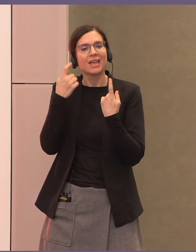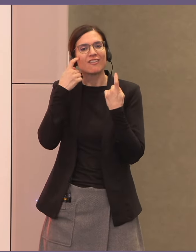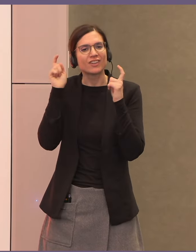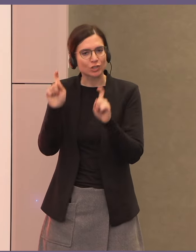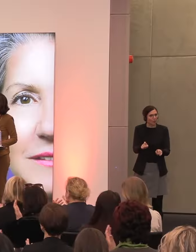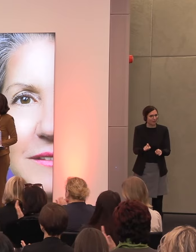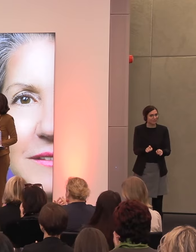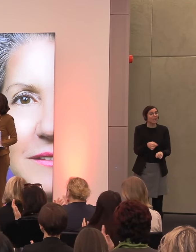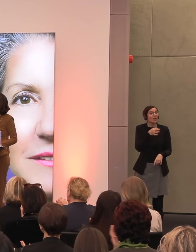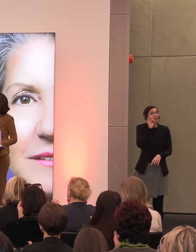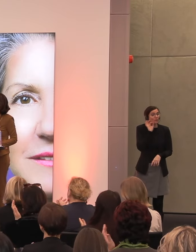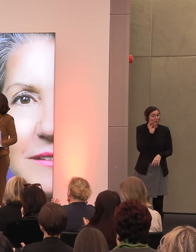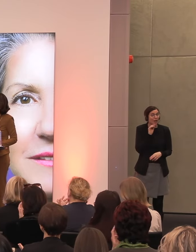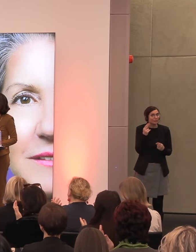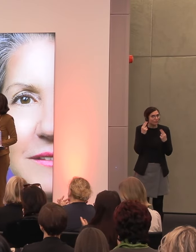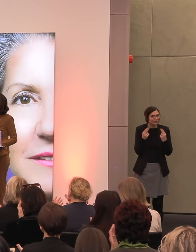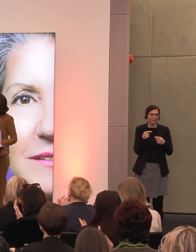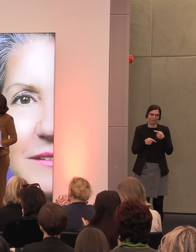machen den Unterschied.